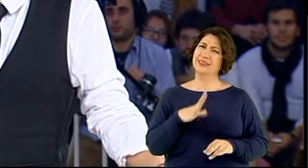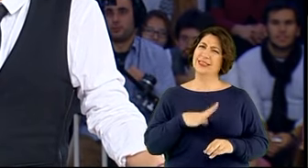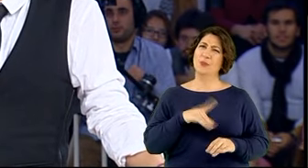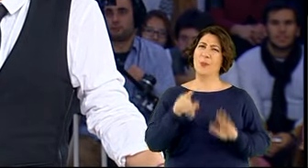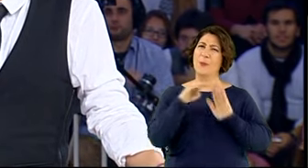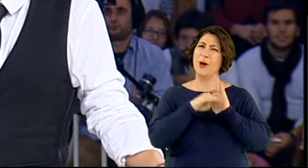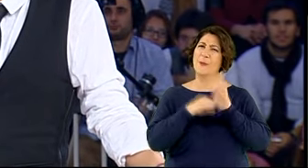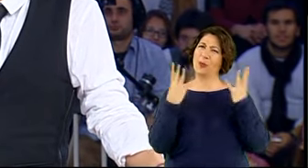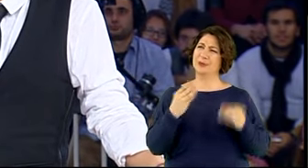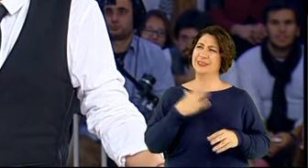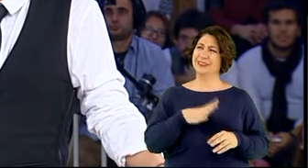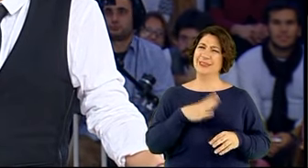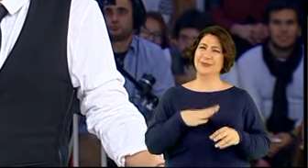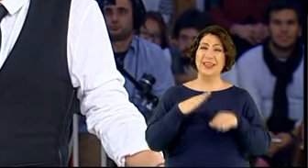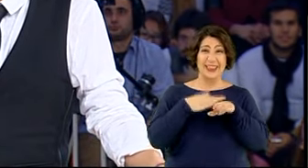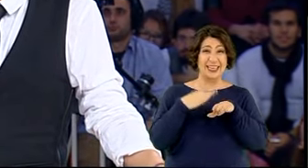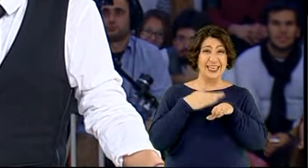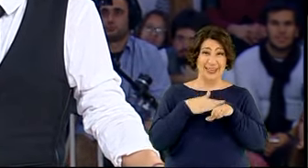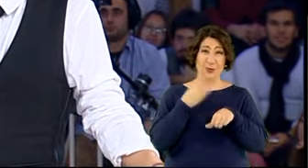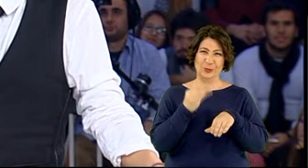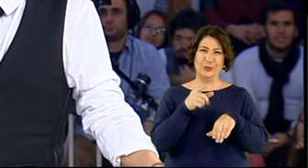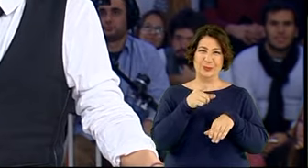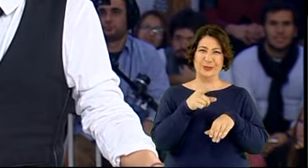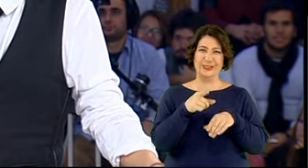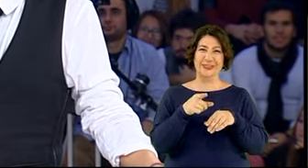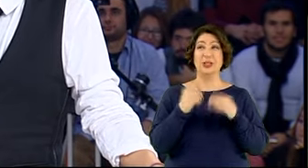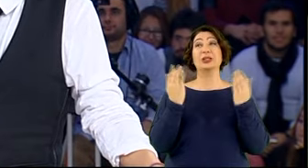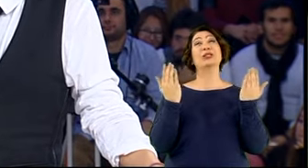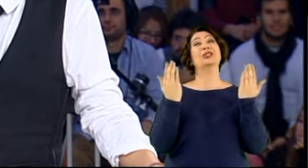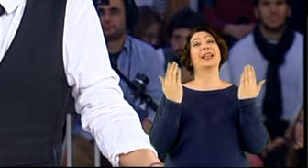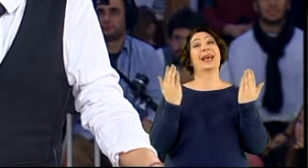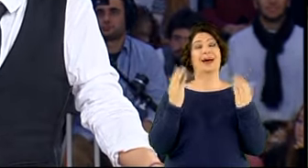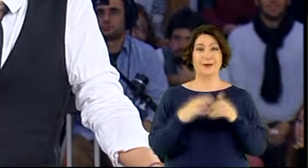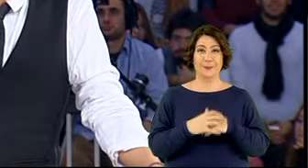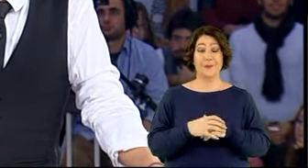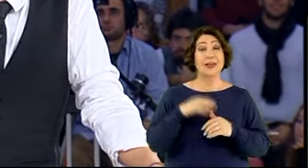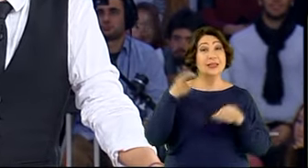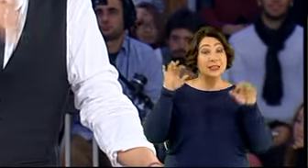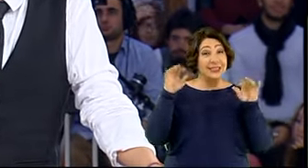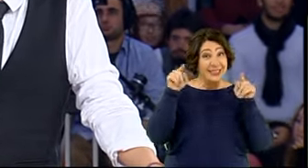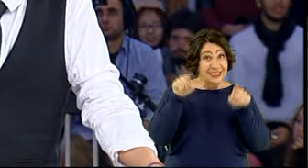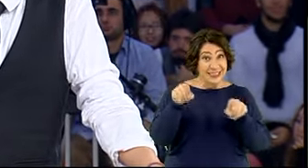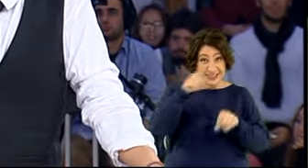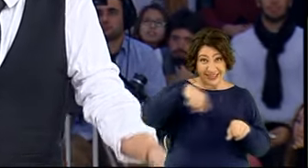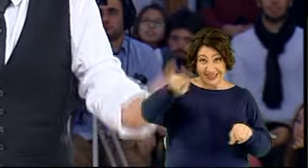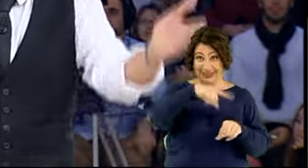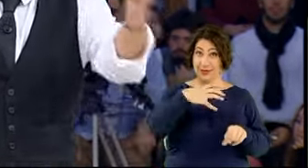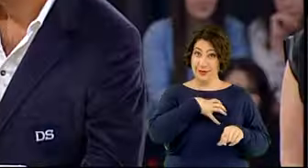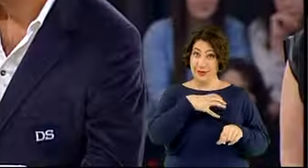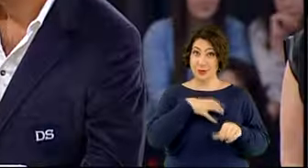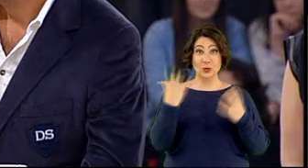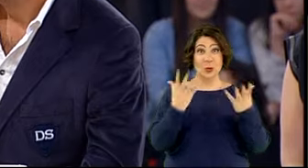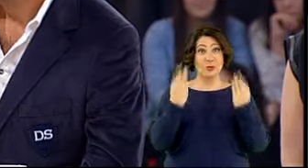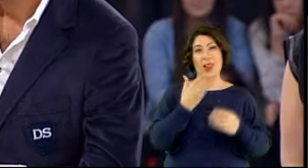bir programım olsun. Kediciklerin olsun. İnşallah. Yani siz, siz kendiniz tabii çok